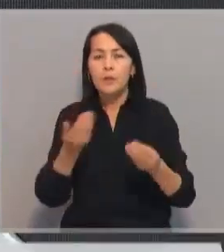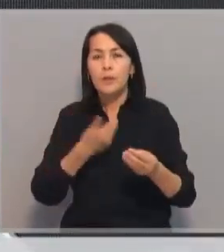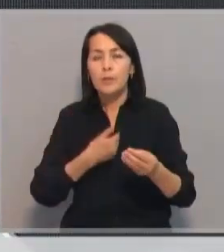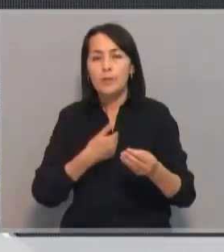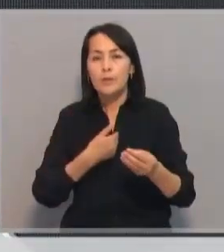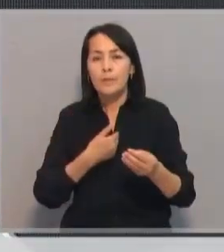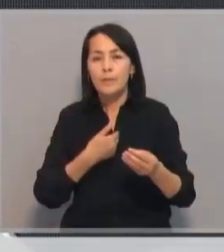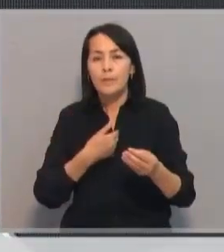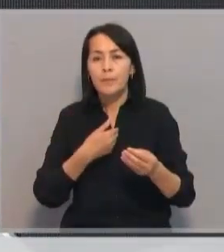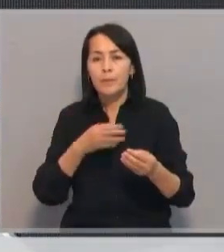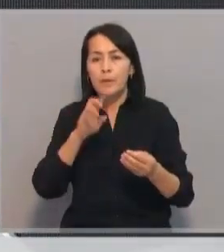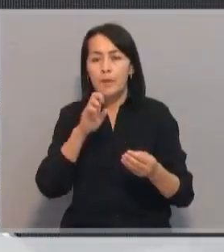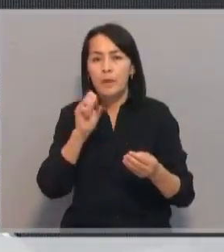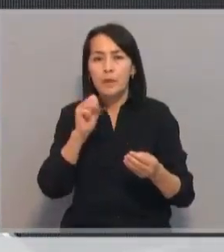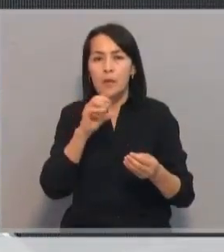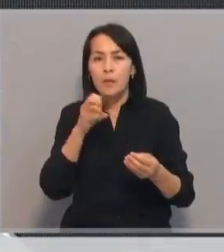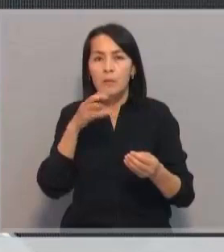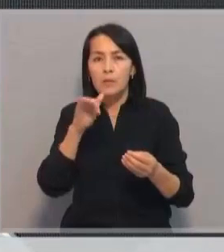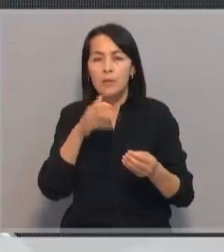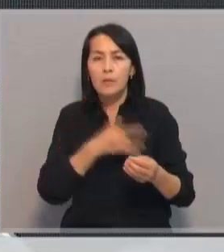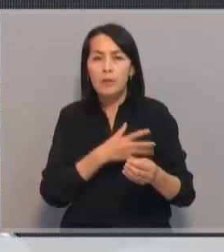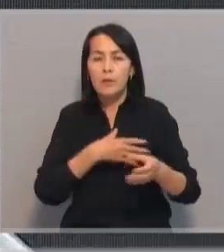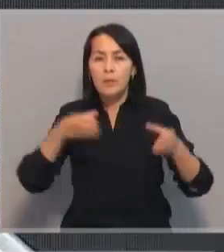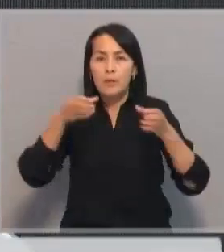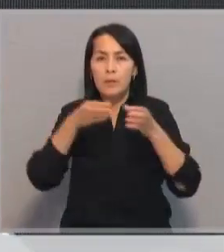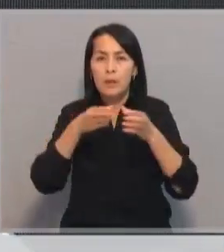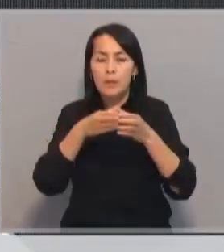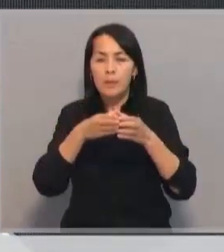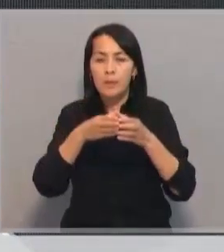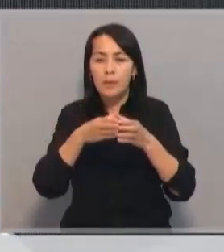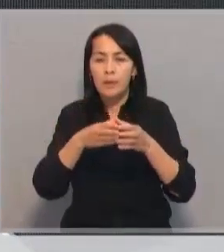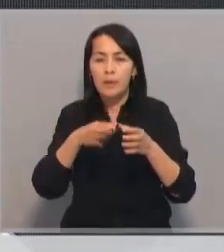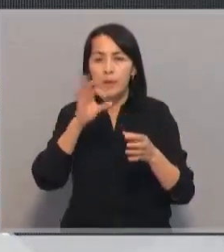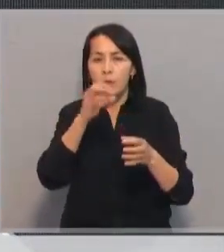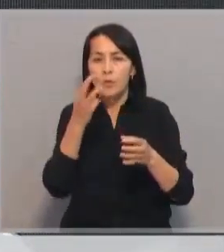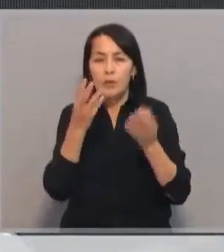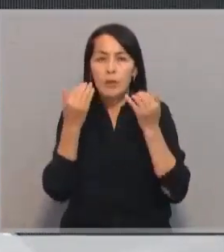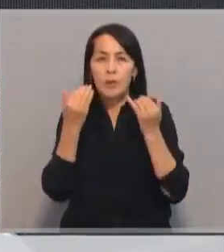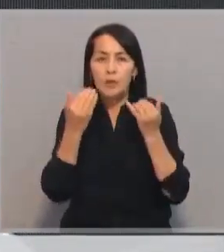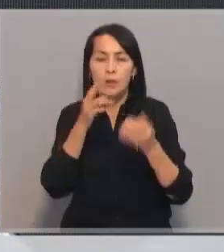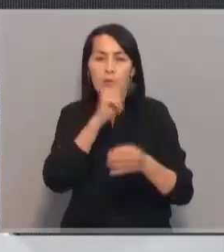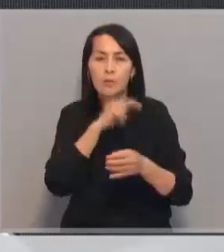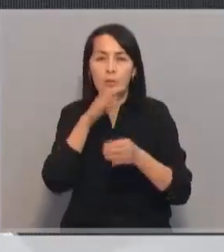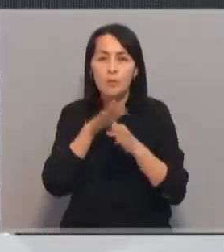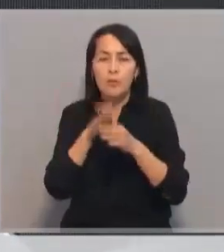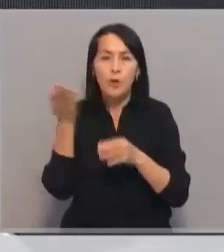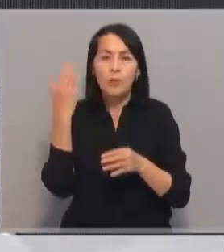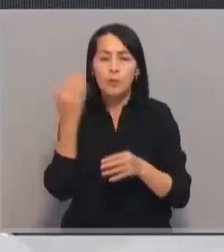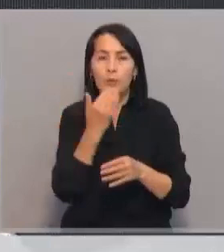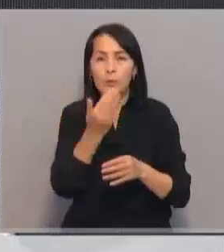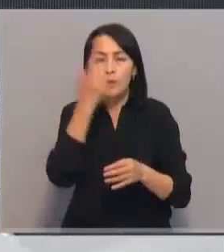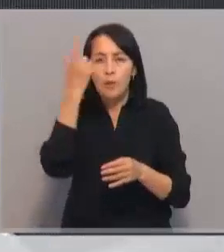бастау деген жеке компанияны кіргіздік. Бастау нөліш деген қазіргі кезде ол жұмысты жүргізіп жатыр. Бұрындары